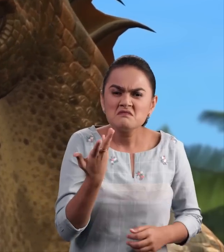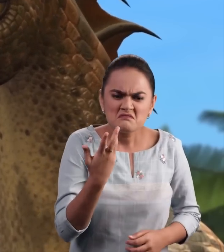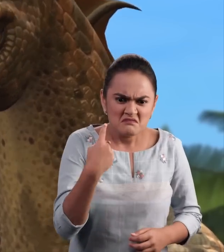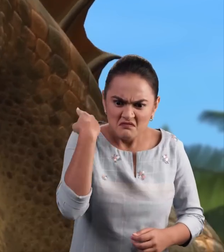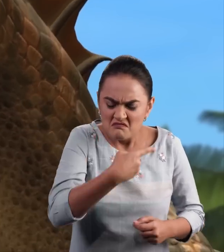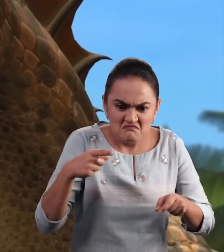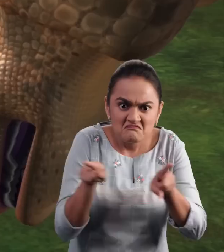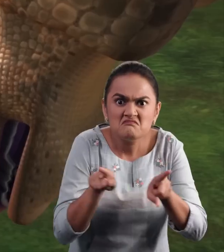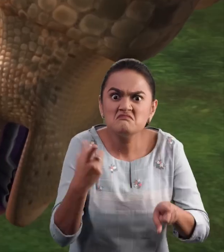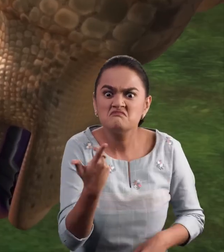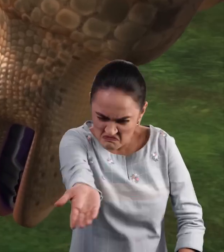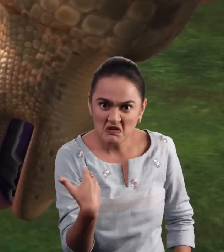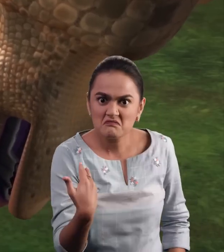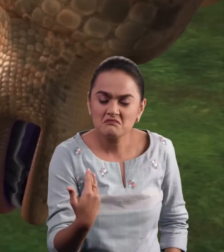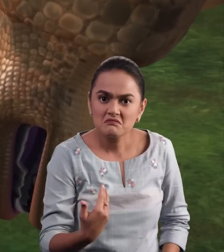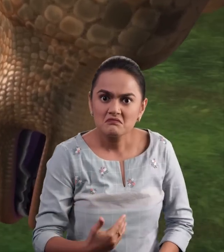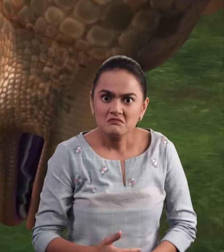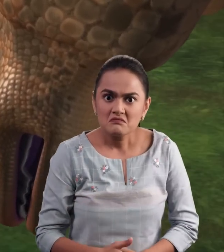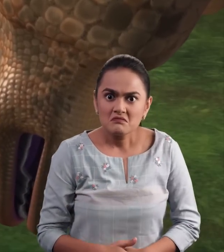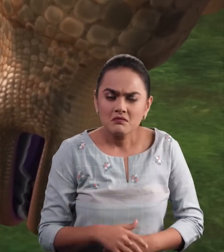वो दिखने में कैसा था?